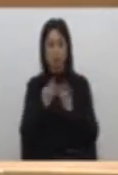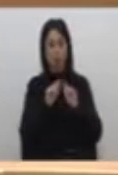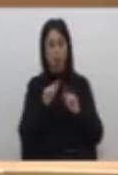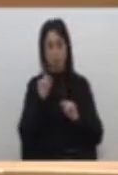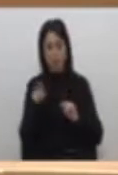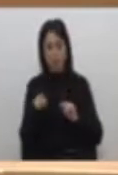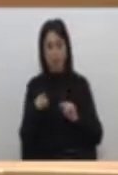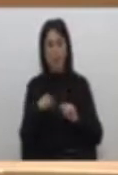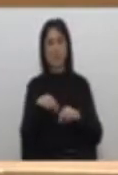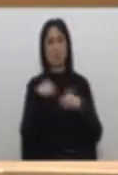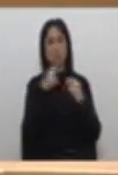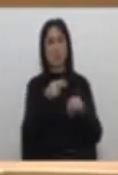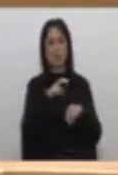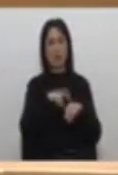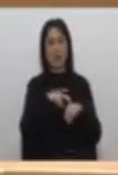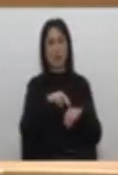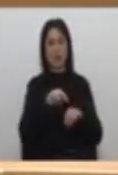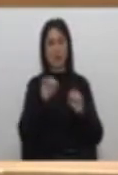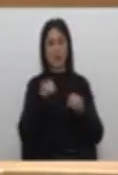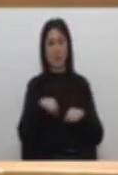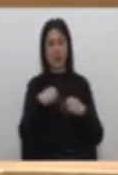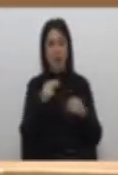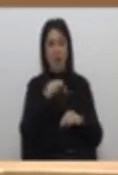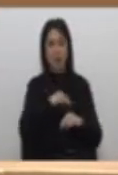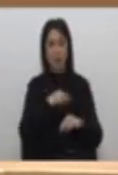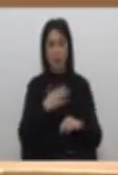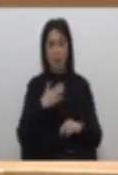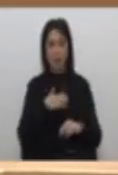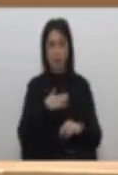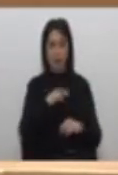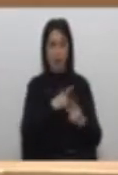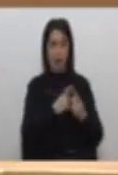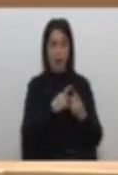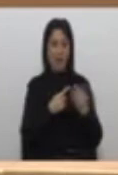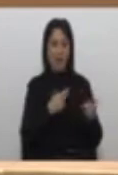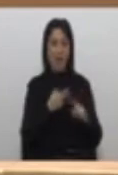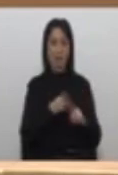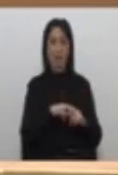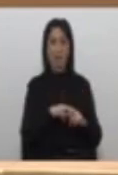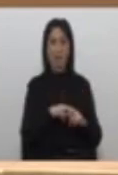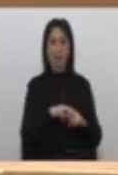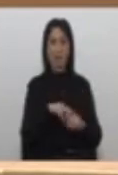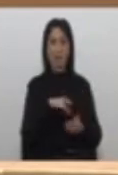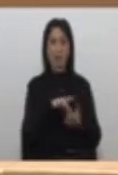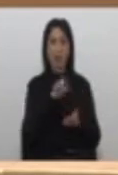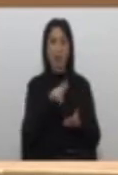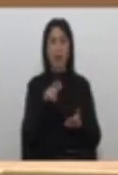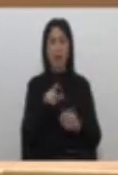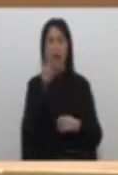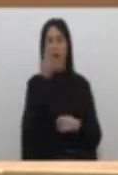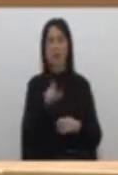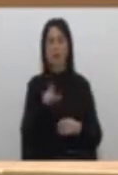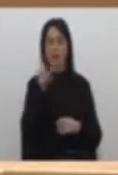რომ მიუცეთ ექიმებს მუშაობის საშუალება იმ ჩემს კოლეგებთან და იმ მოქალაქეებთან,